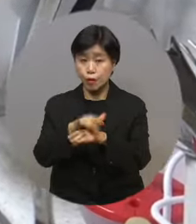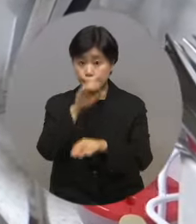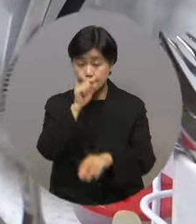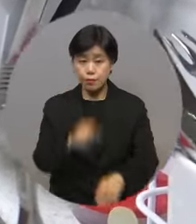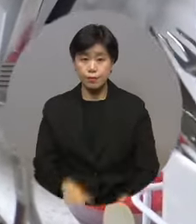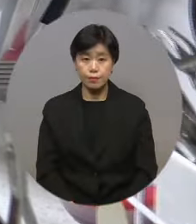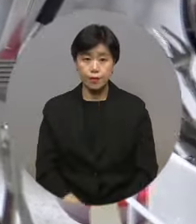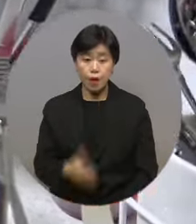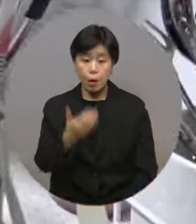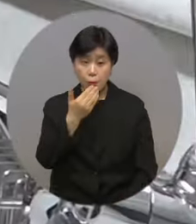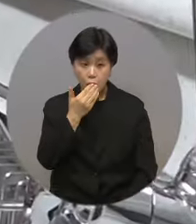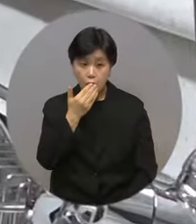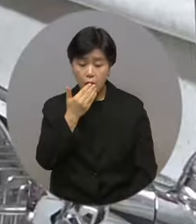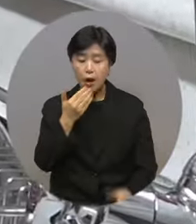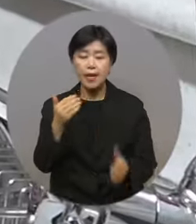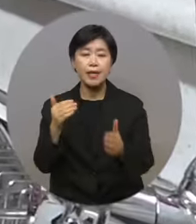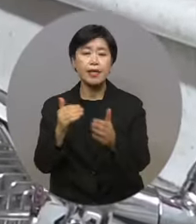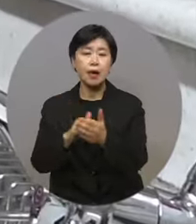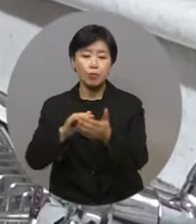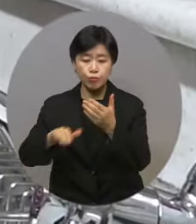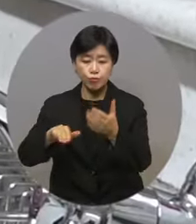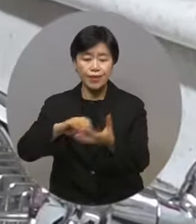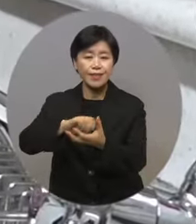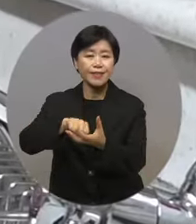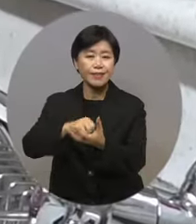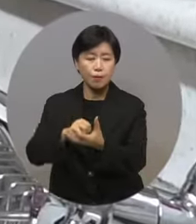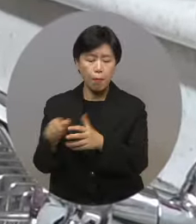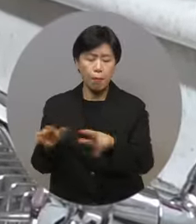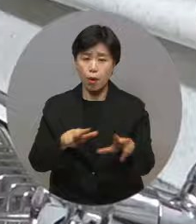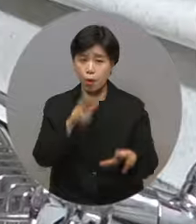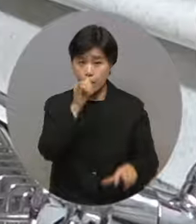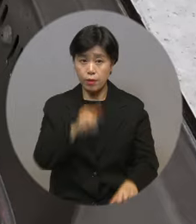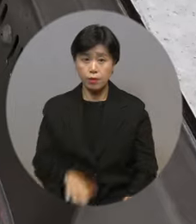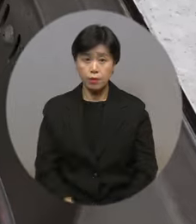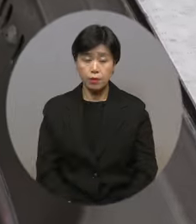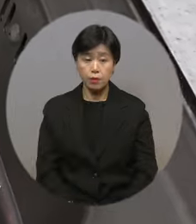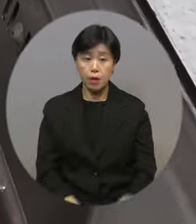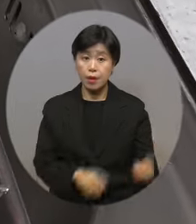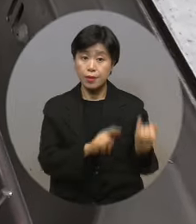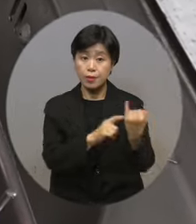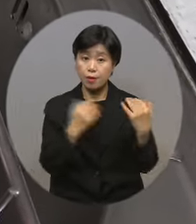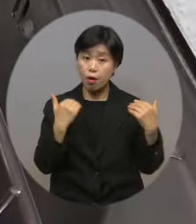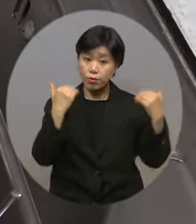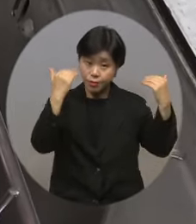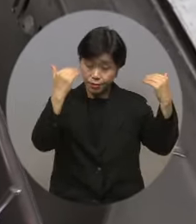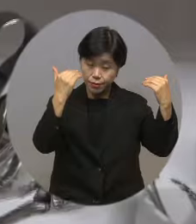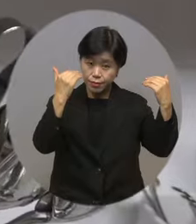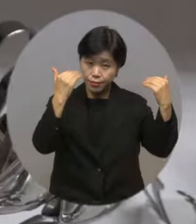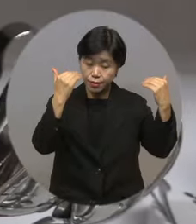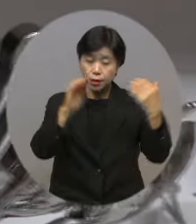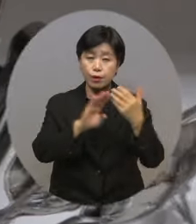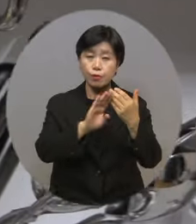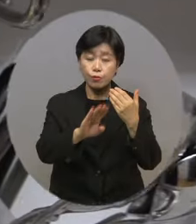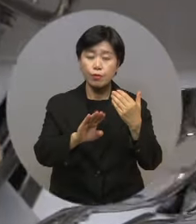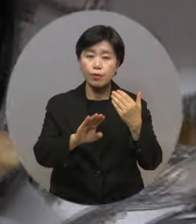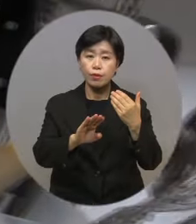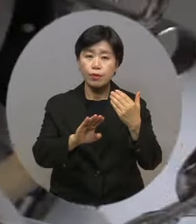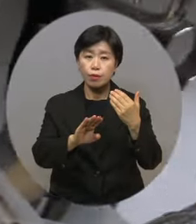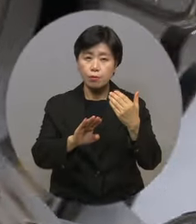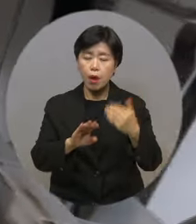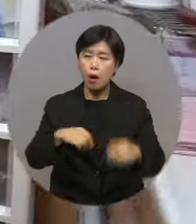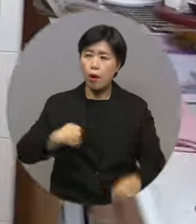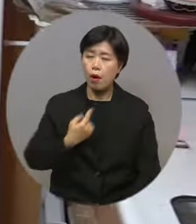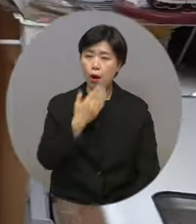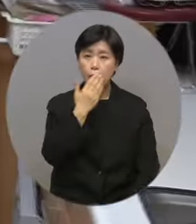먹은 것을 바로바로 지우는 지연 씨. 성인이 된 뒤로 가능한 혼자 할 수 있는 것은 다 하려고